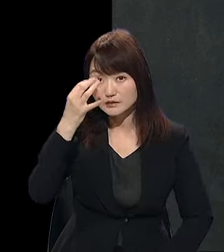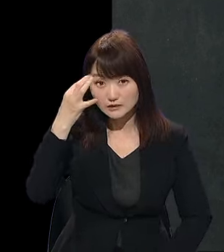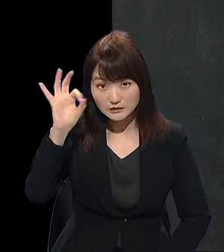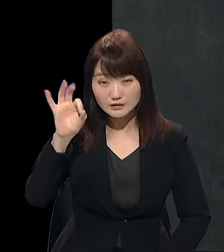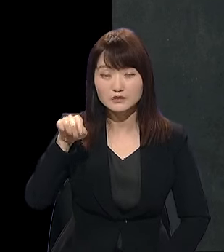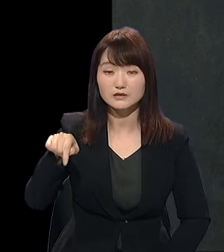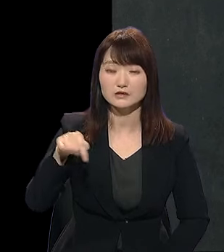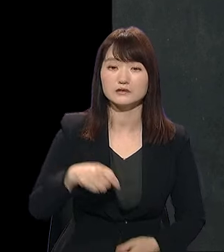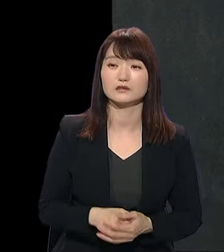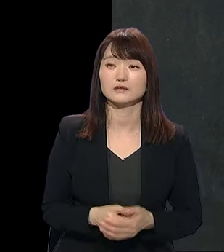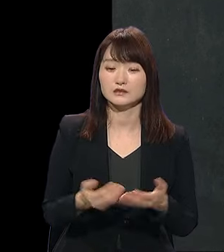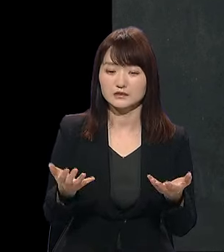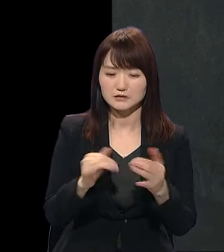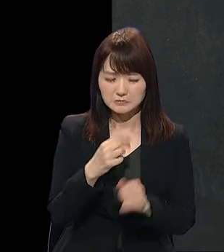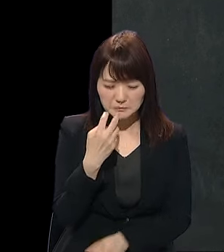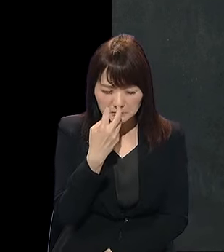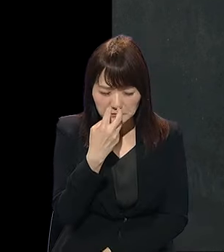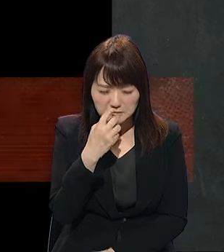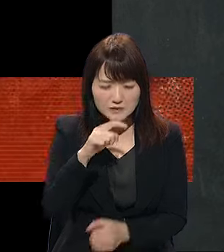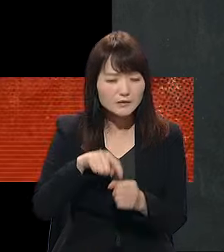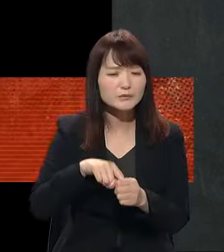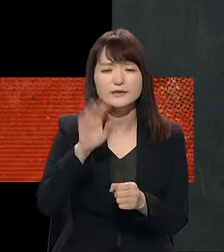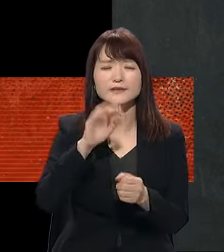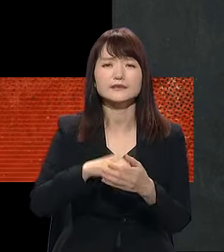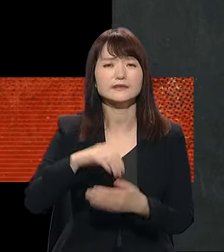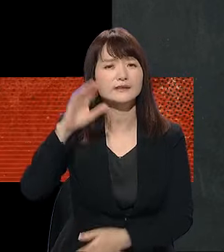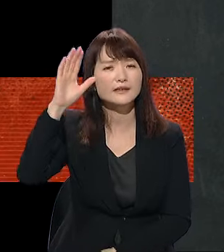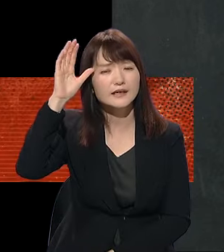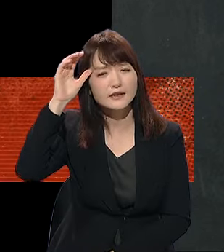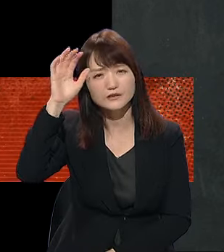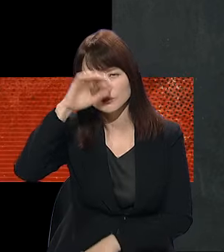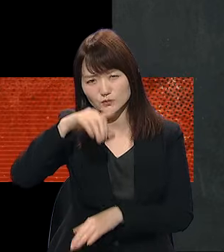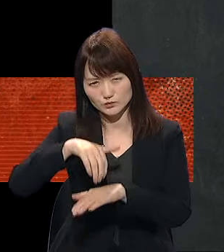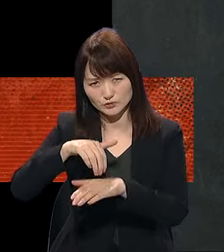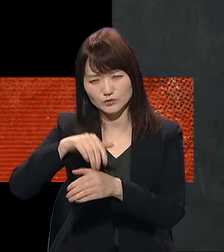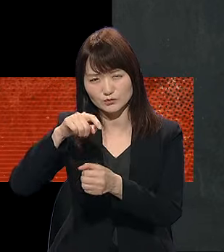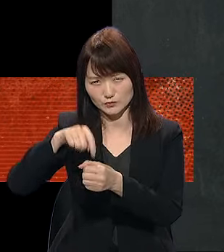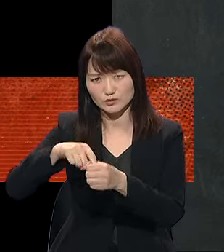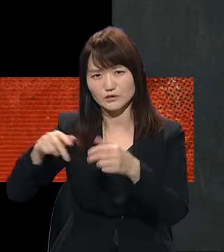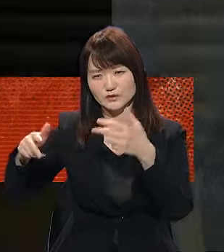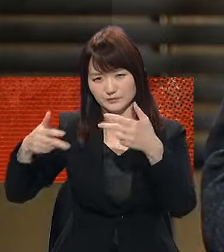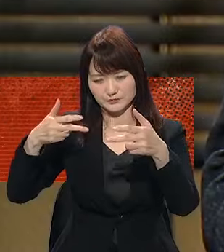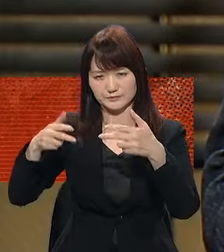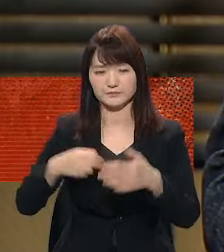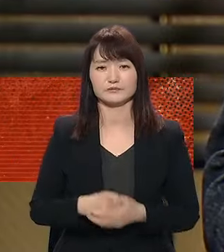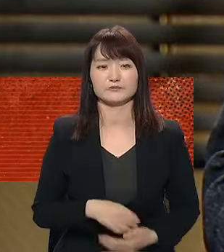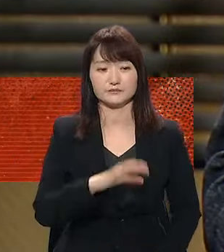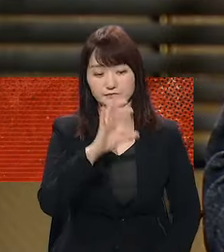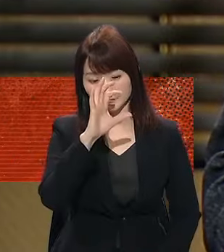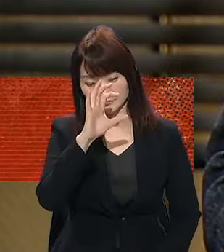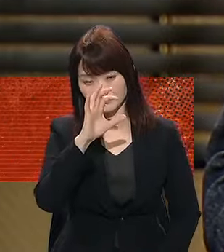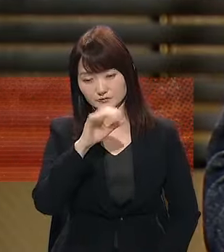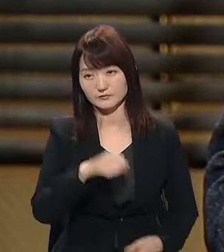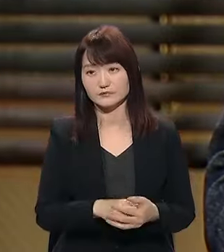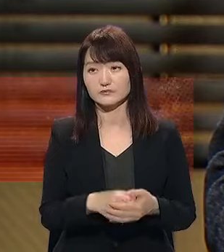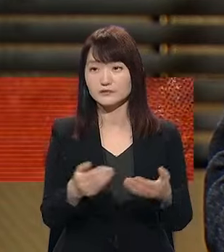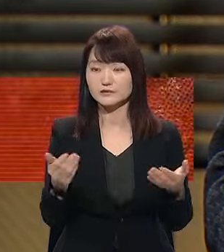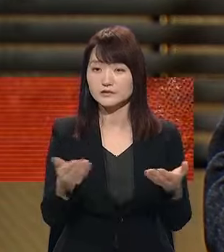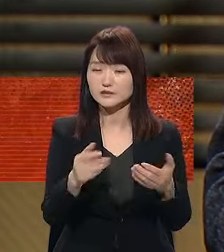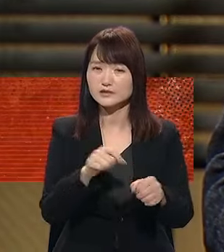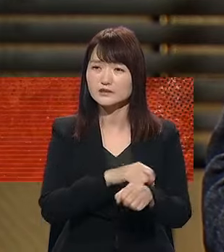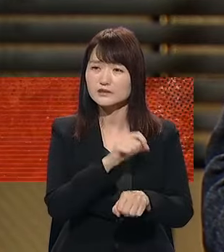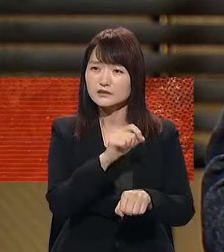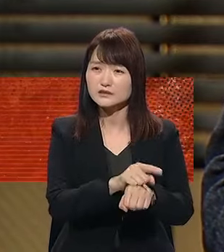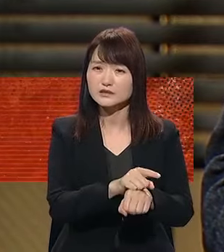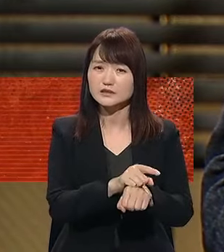그거는이 직원들 감시용이 아니라 강아지 훈련용 이었다라고 반박을 하고 있고요 또 화장실 같은 경우에도 업무 특성상 자주